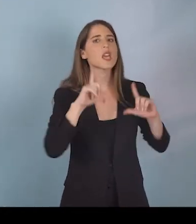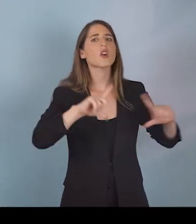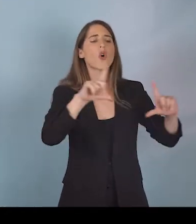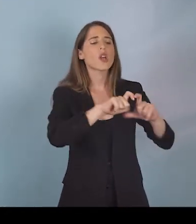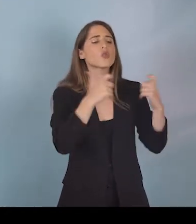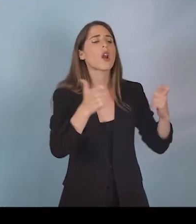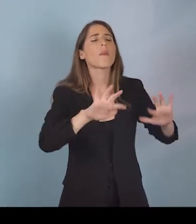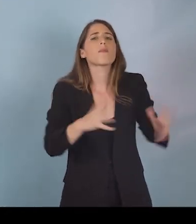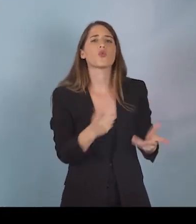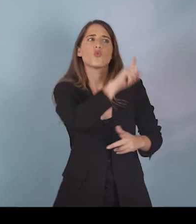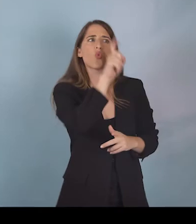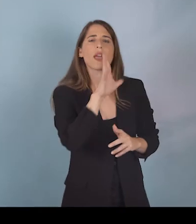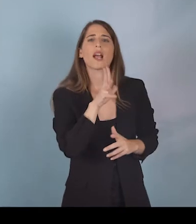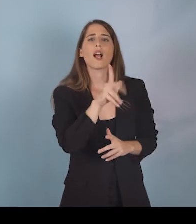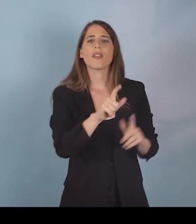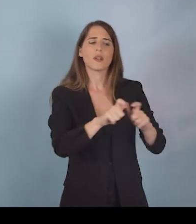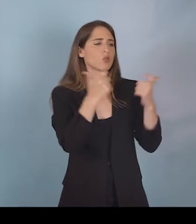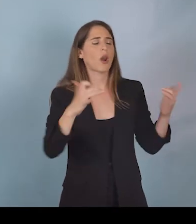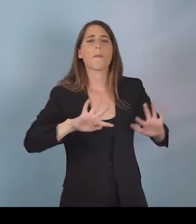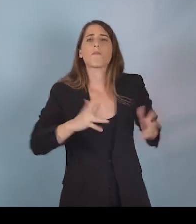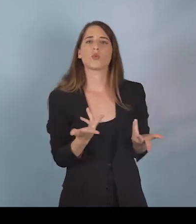κατάσταση, η οποία είναι αρκετά άσχημη.